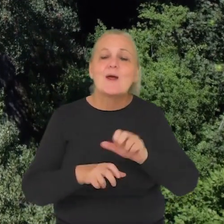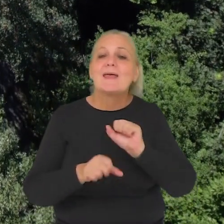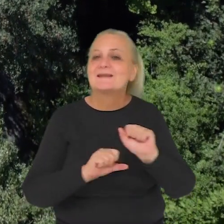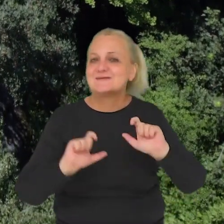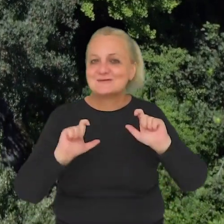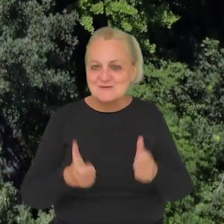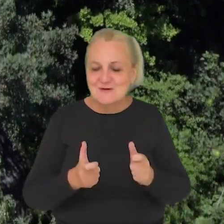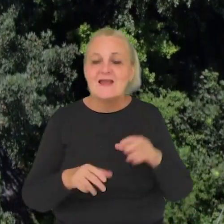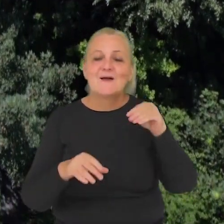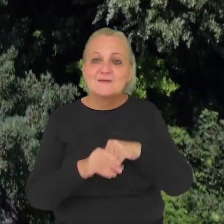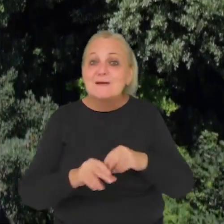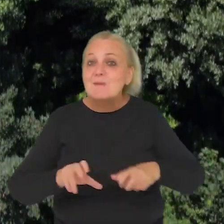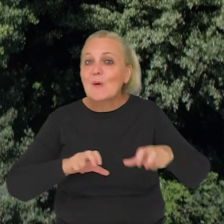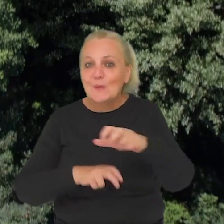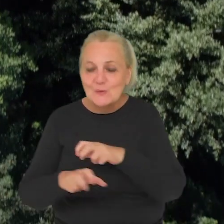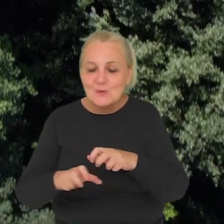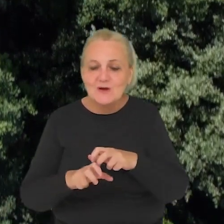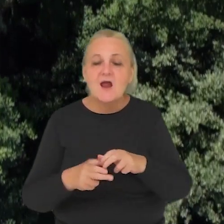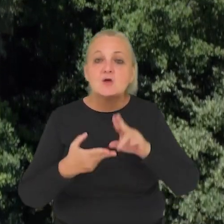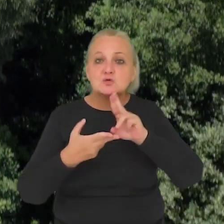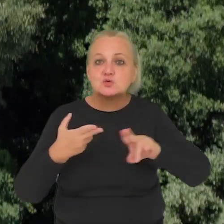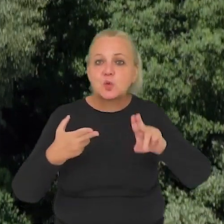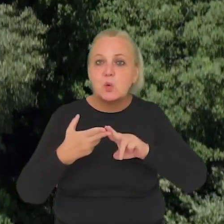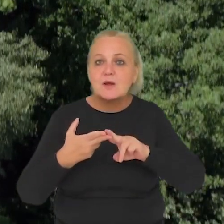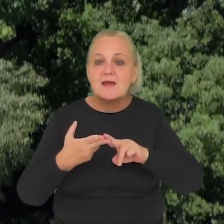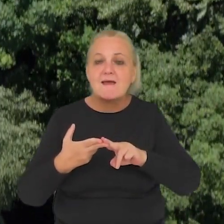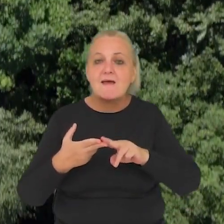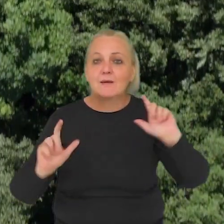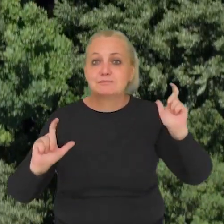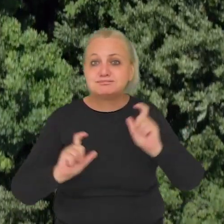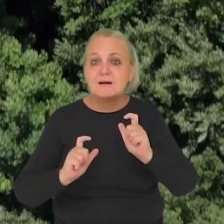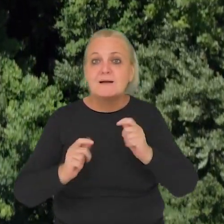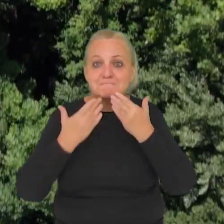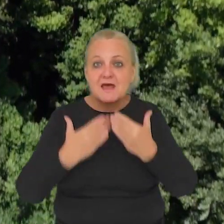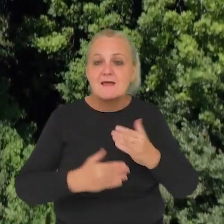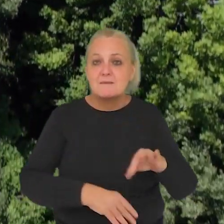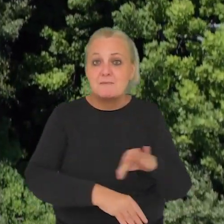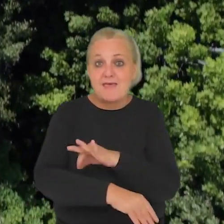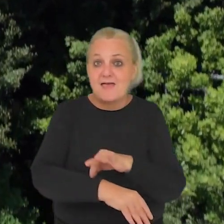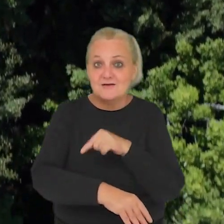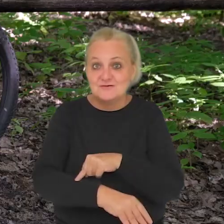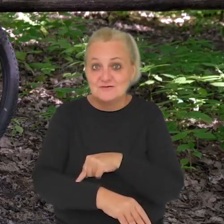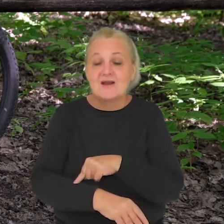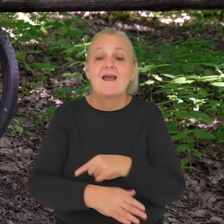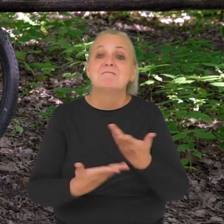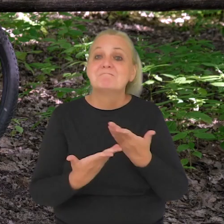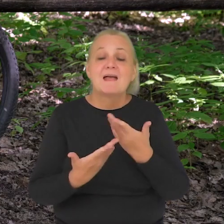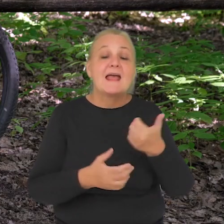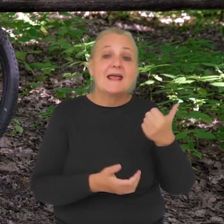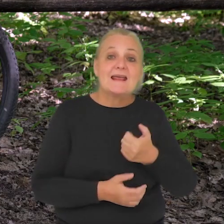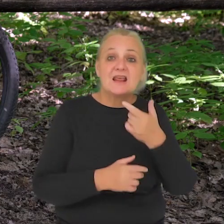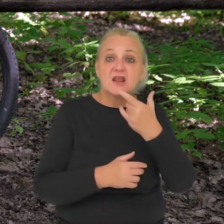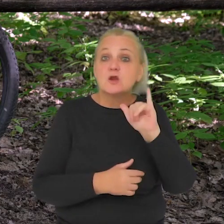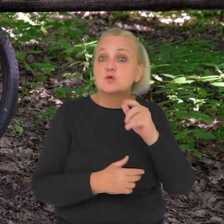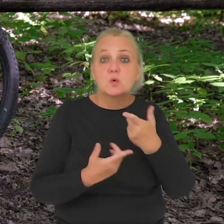z cukrzycą w ruszaniu jest to, że w trakcie takiego ruchu cukier spalany jest przez mięśnie w taki